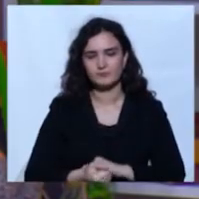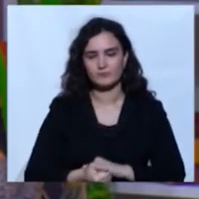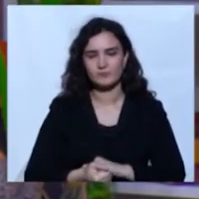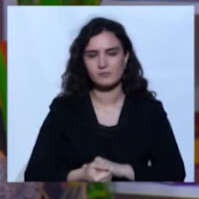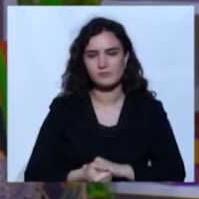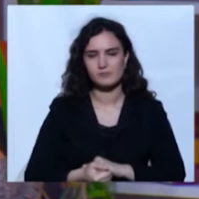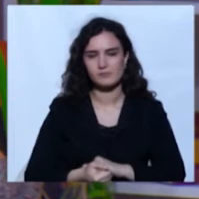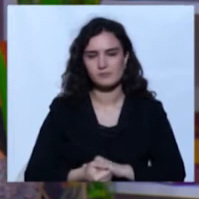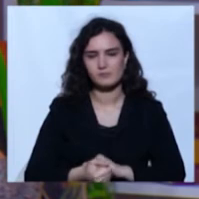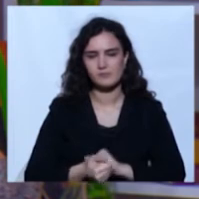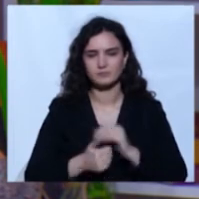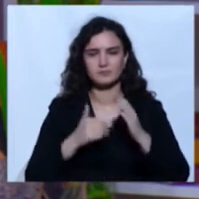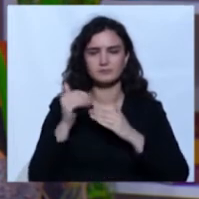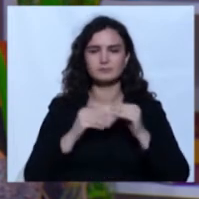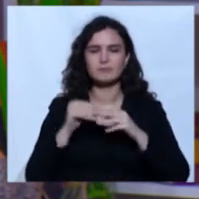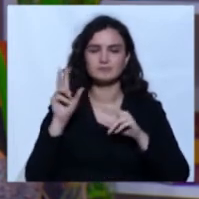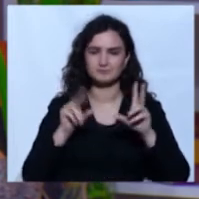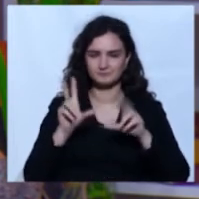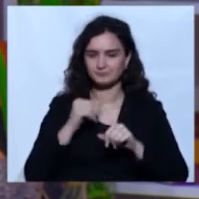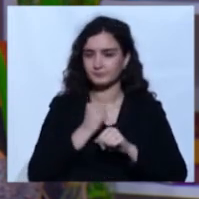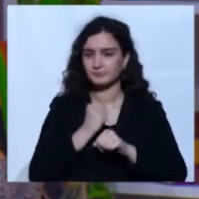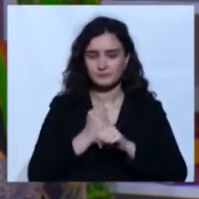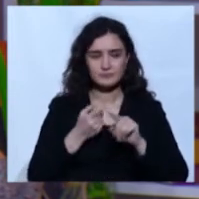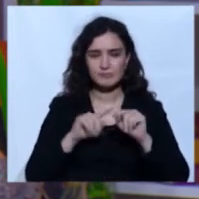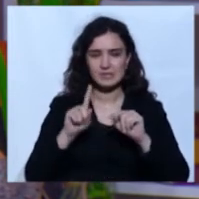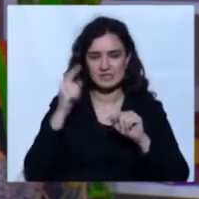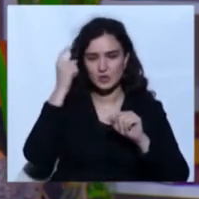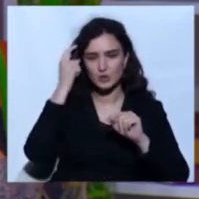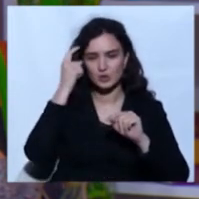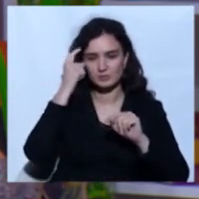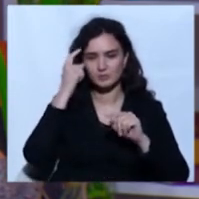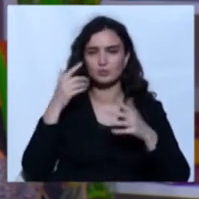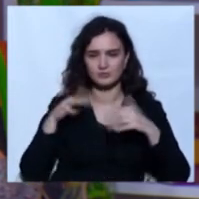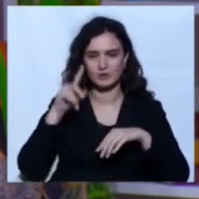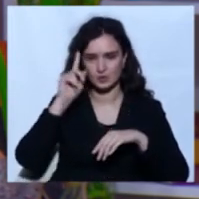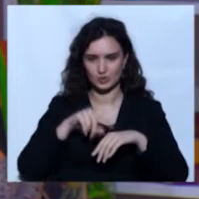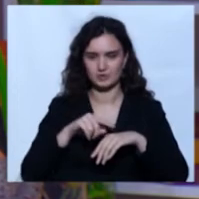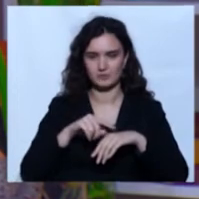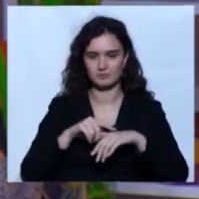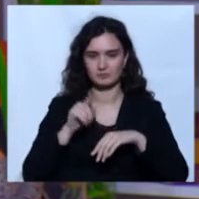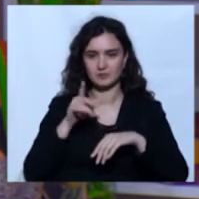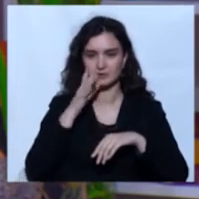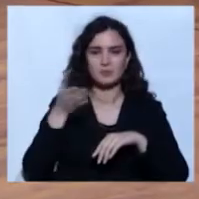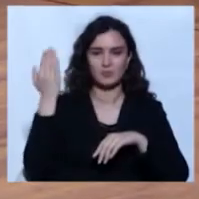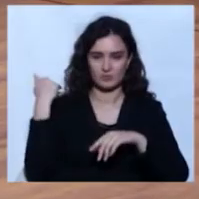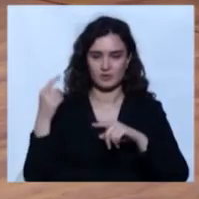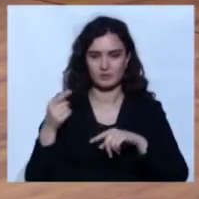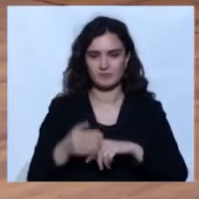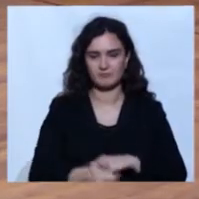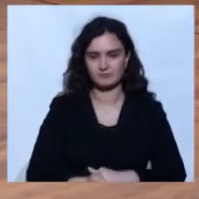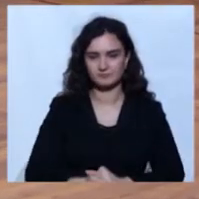რომელმაც პრაქტიკულად განახორციელა ის, რაც გონებით უკვე იცოდნენ იმ ეპოქაში